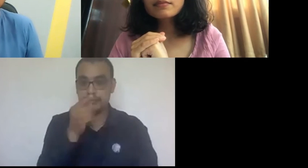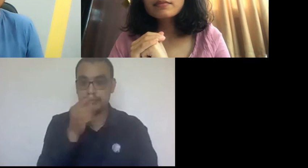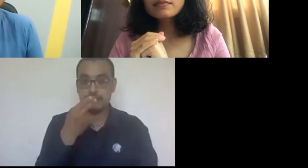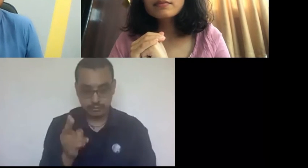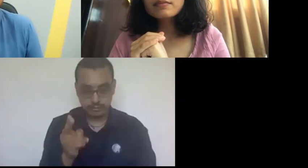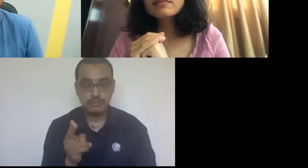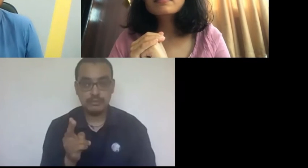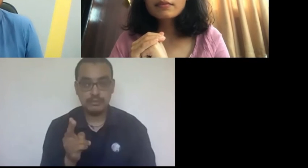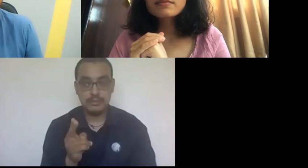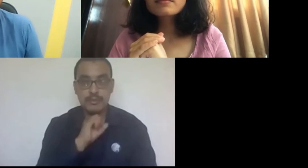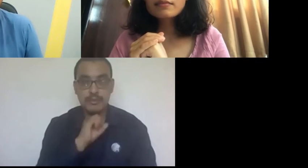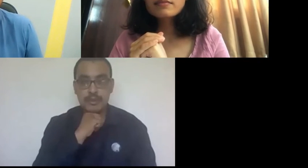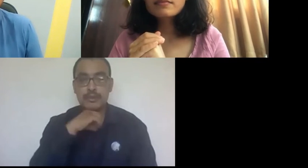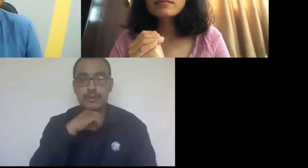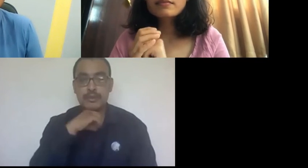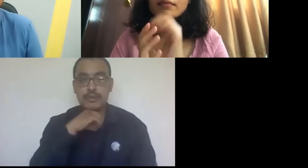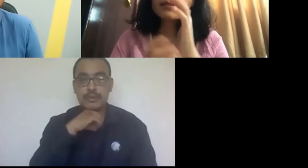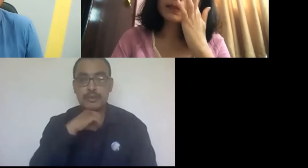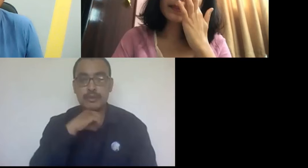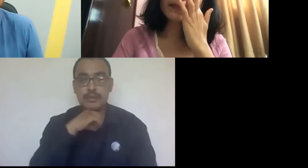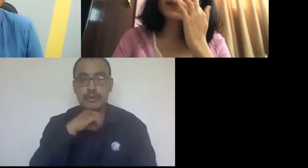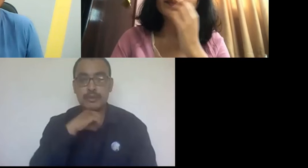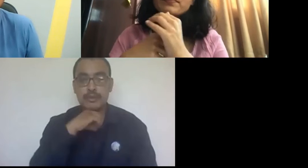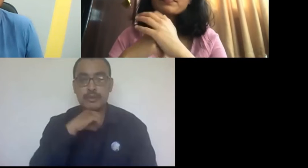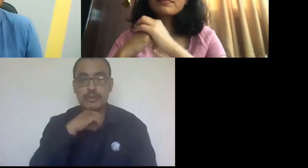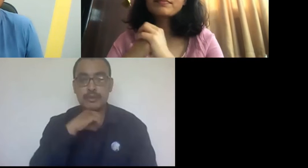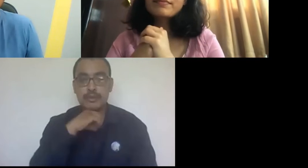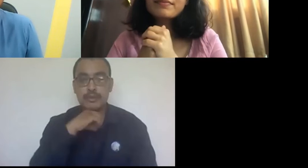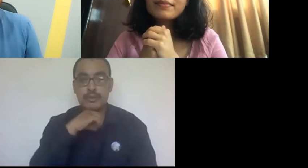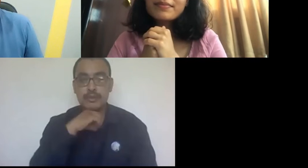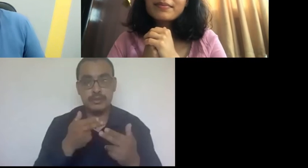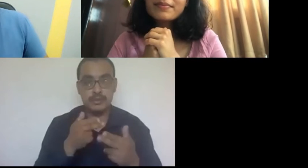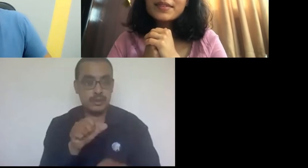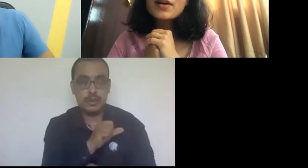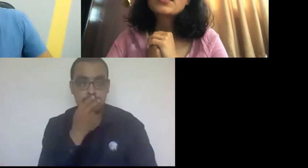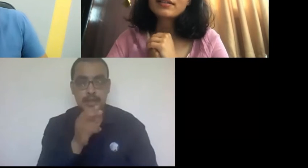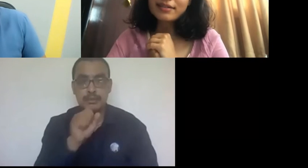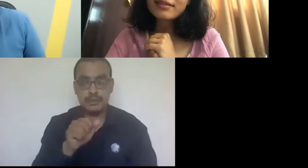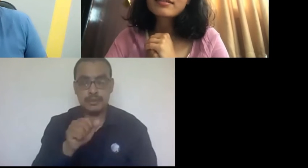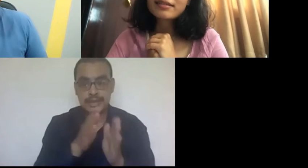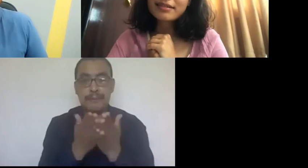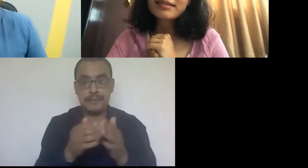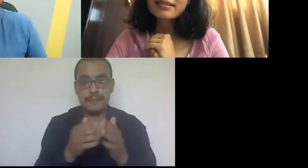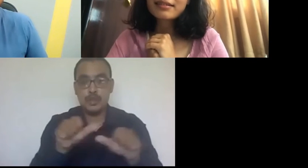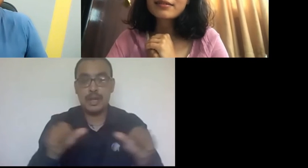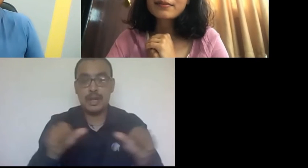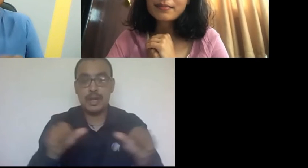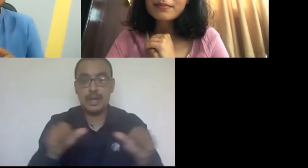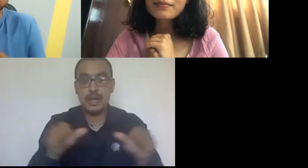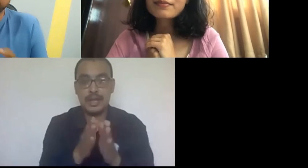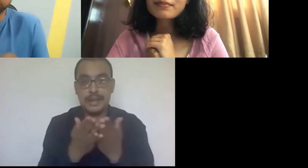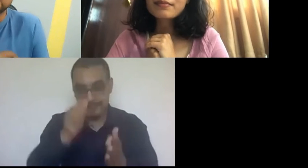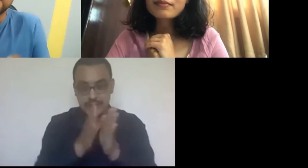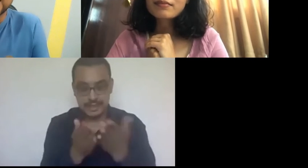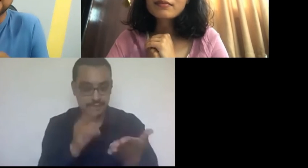अधवैँस एकजना हुनुहुन्छ फेसबुक फ्रेन्ड, उहाँले चाहिँ स्टोरीमा चाहिँ मैले लालपुर्जाको फोटो हालेको देखेको थिएँ कि, अनि म अलिक क्युरियोसिटी भइरहेको थिएँ कि